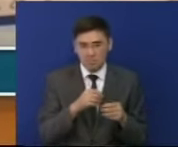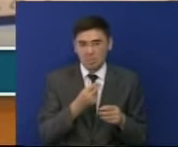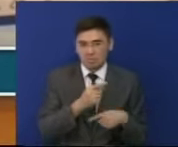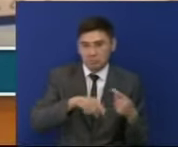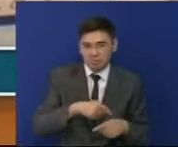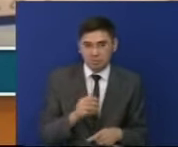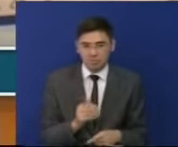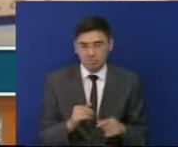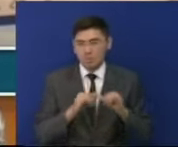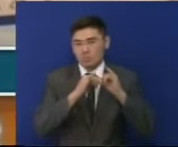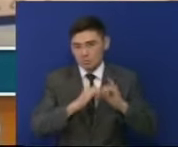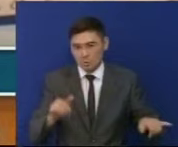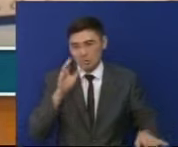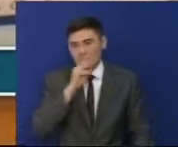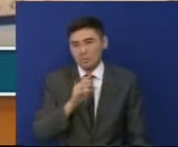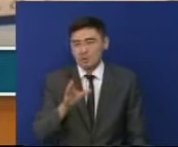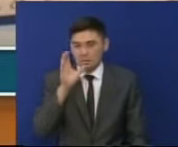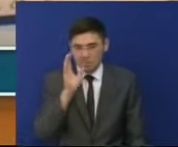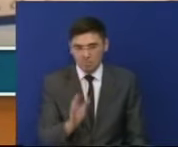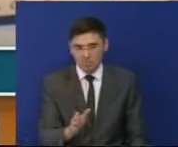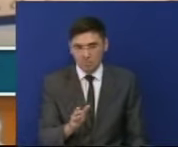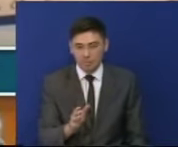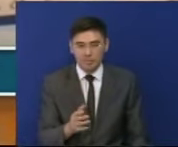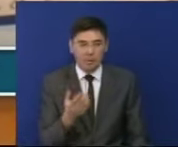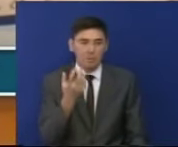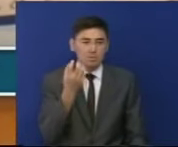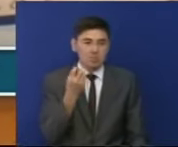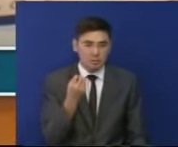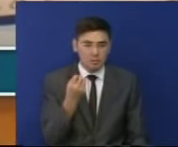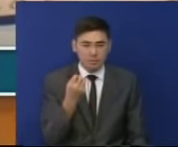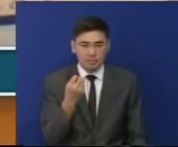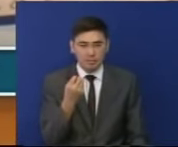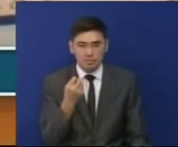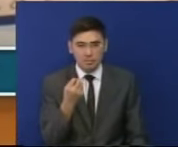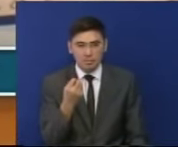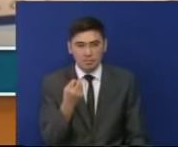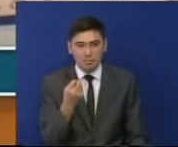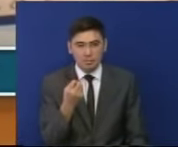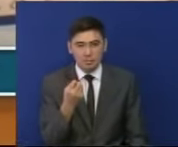популяризировать предпринимательство в Казахстане, также